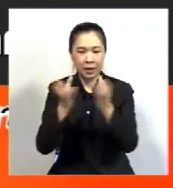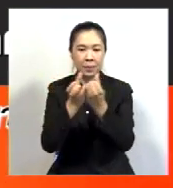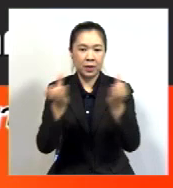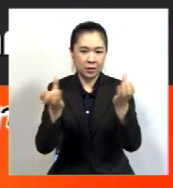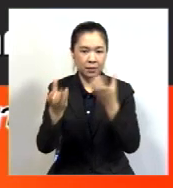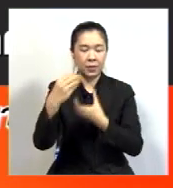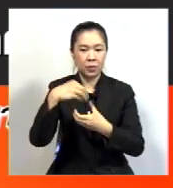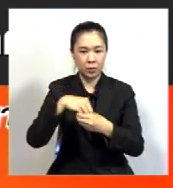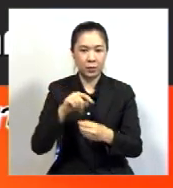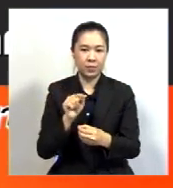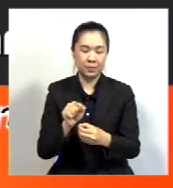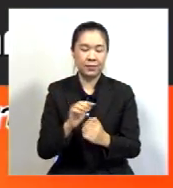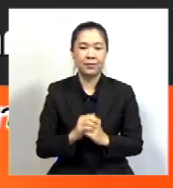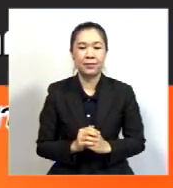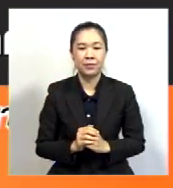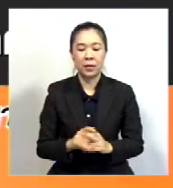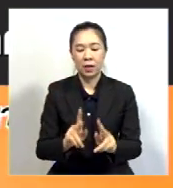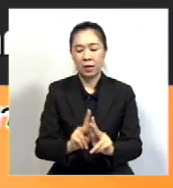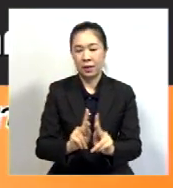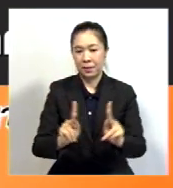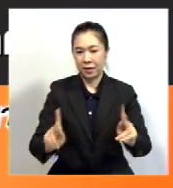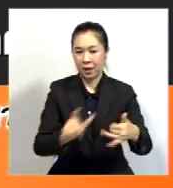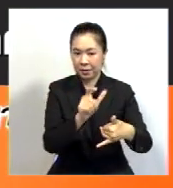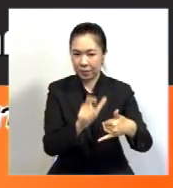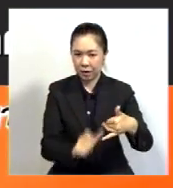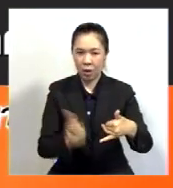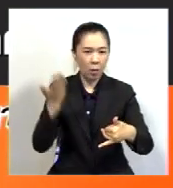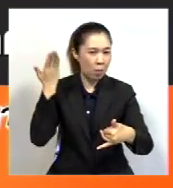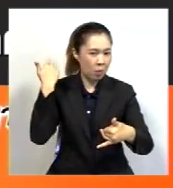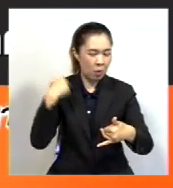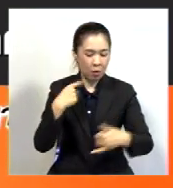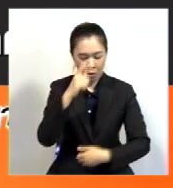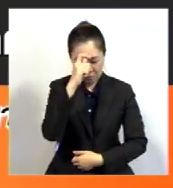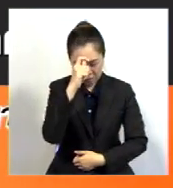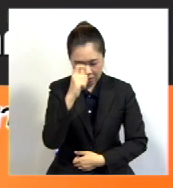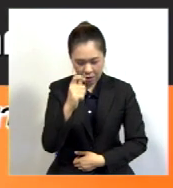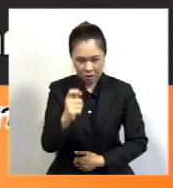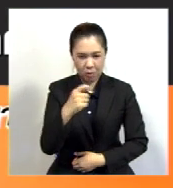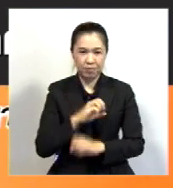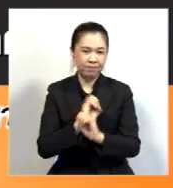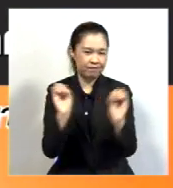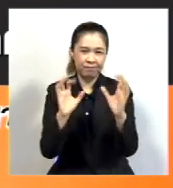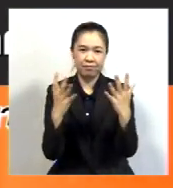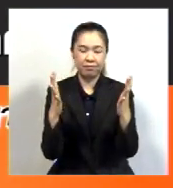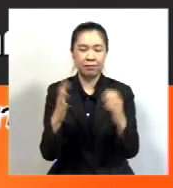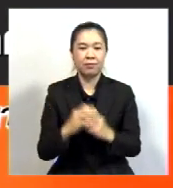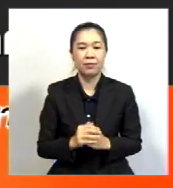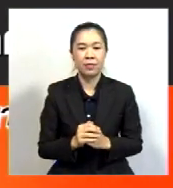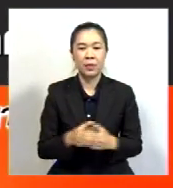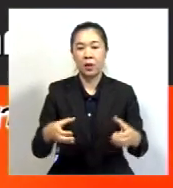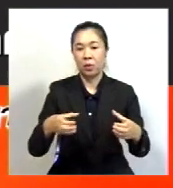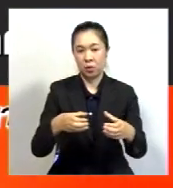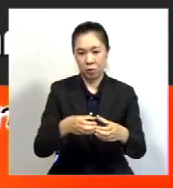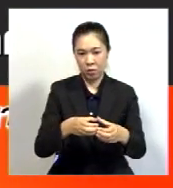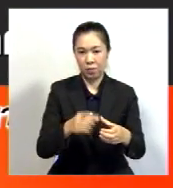ากนั้นยังระบุถึงพฤติการของกรรมการบริหารพรรคในอดีตว่าไม่เคารพสถาบันอย่างชัดแจ้งและการที่พรรคเนี่ยอ้